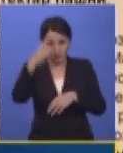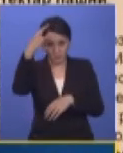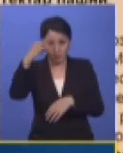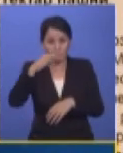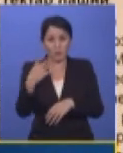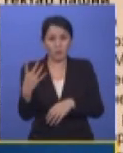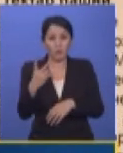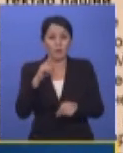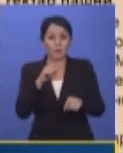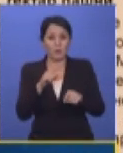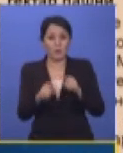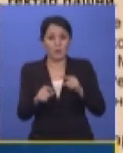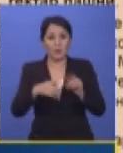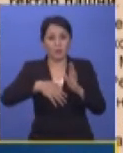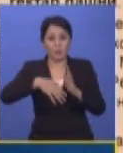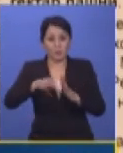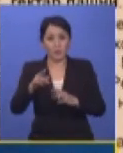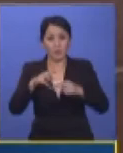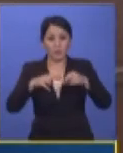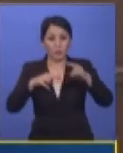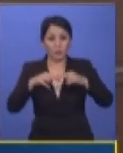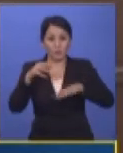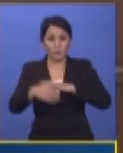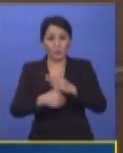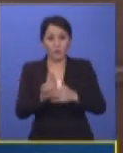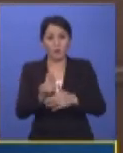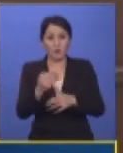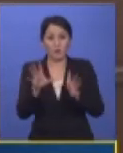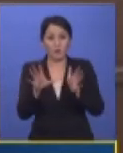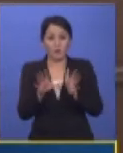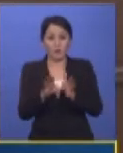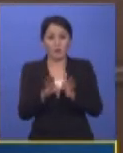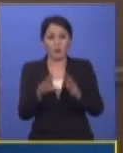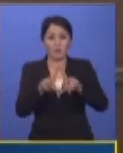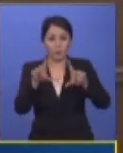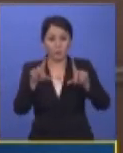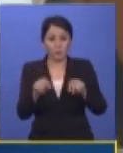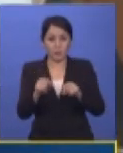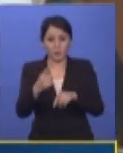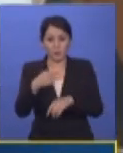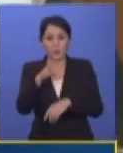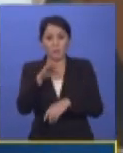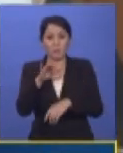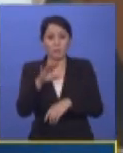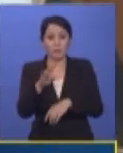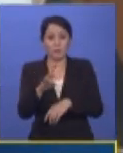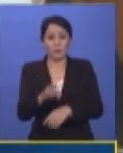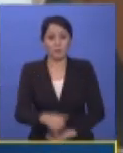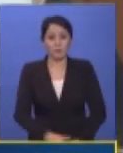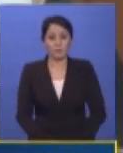необходимой ускоренная модернизация и строительство новых мощностей топливно-энергетического комплекса сказал аскар